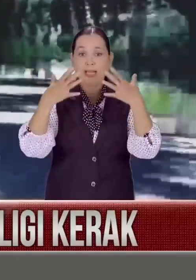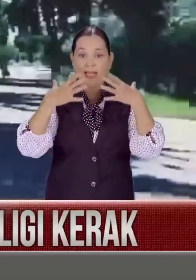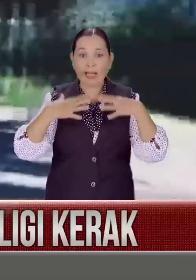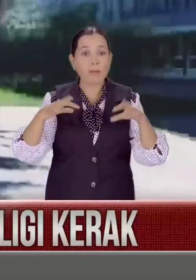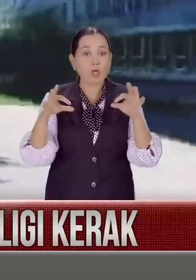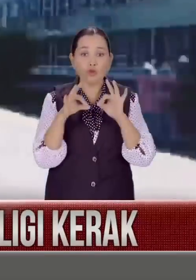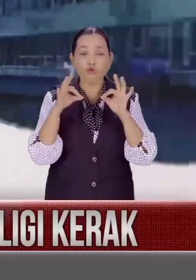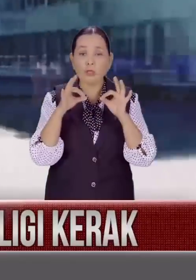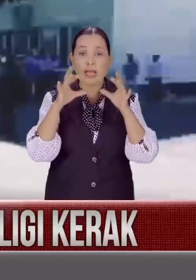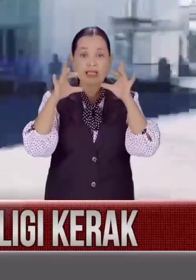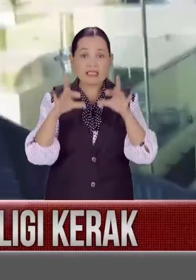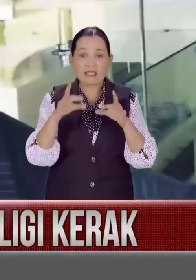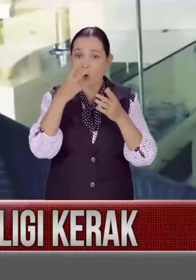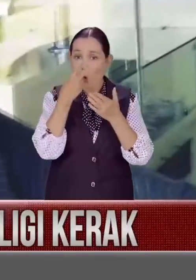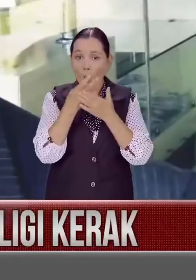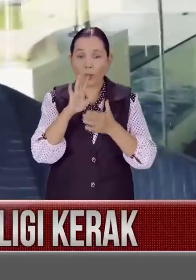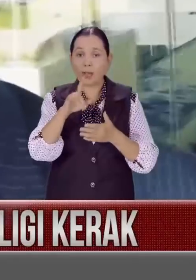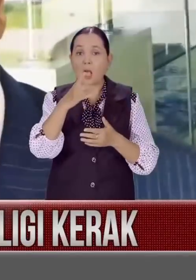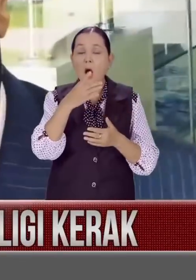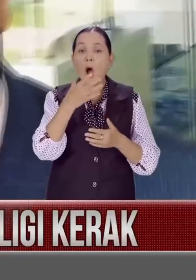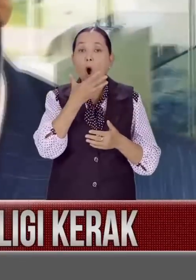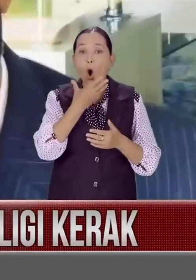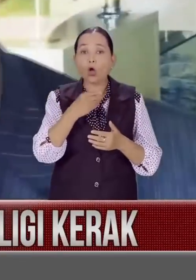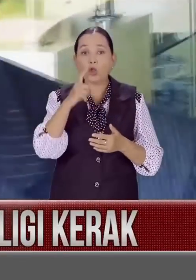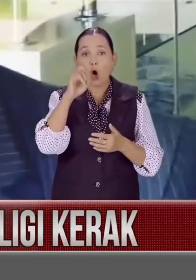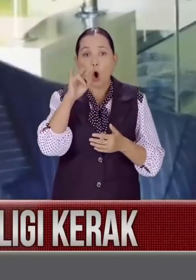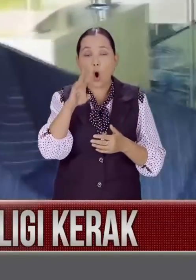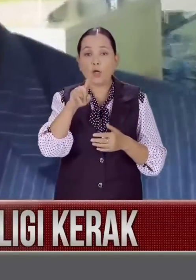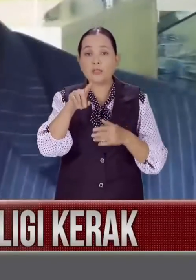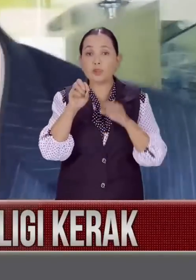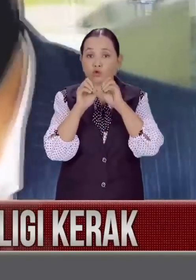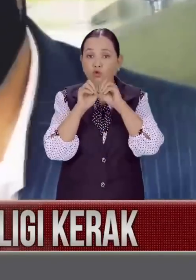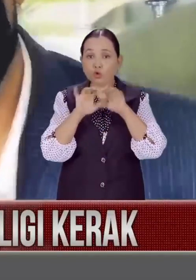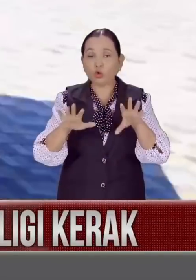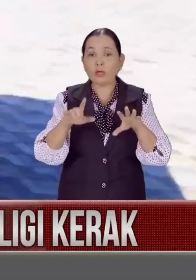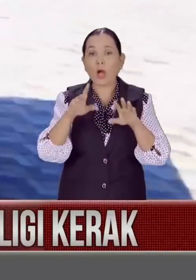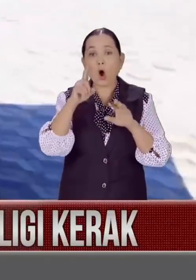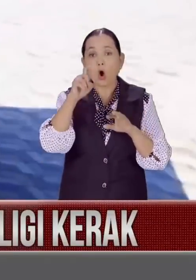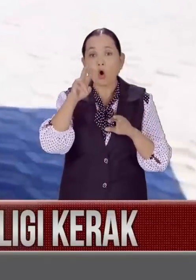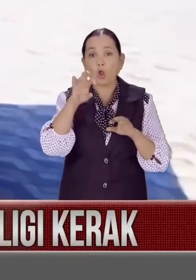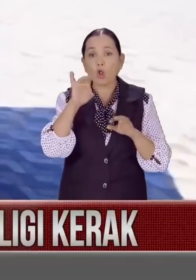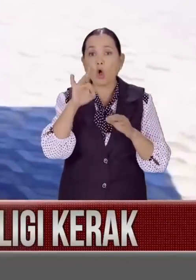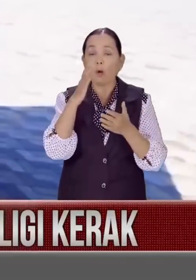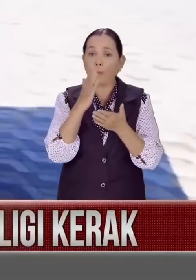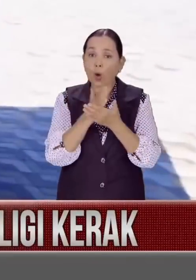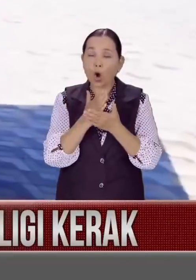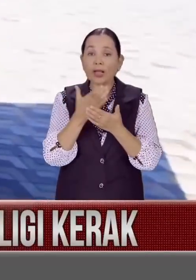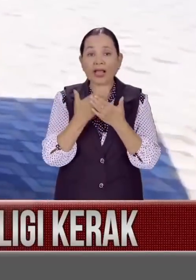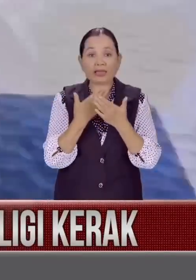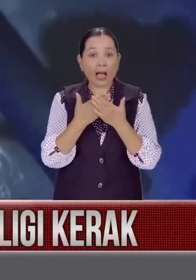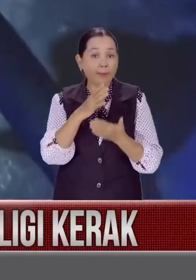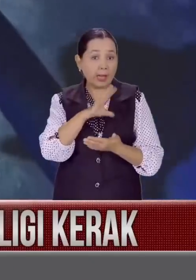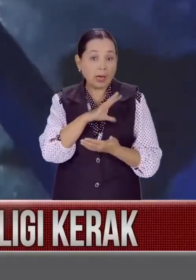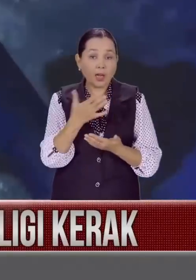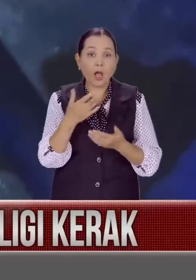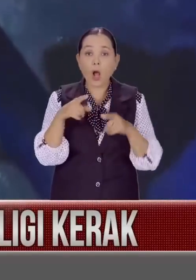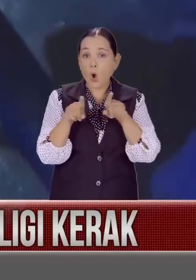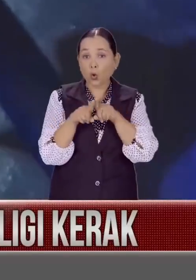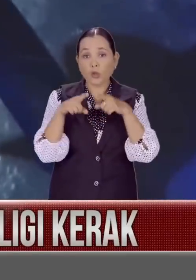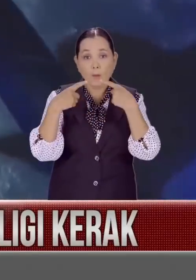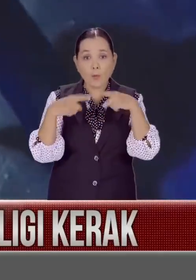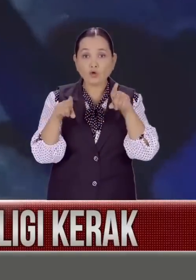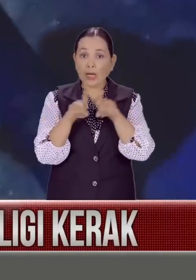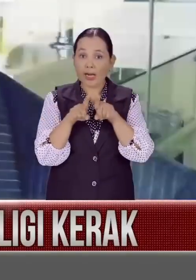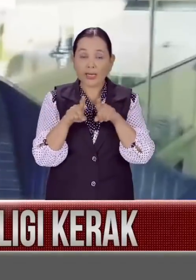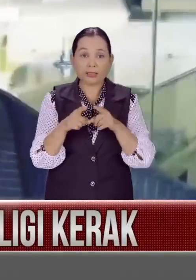hech qanaqa iz ko'rmagan. Ammo otaxon tunneldan sachraladigan suyuqlik tarkibida xlor eritmasi bor deya taxmin qilyapti. Xuddi boshqalar